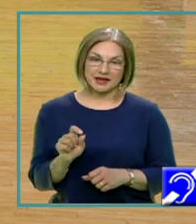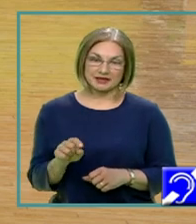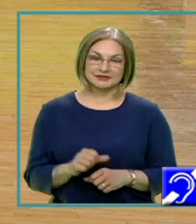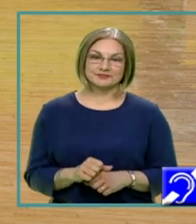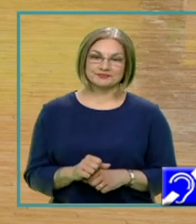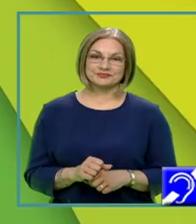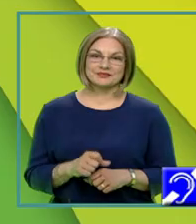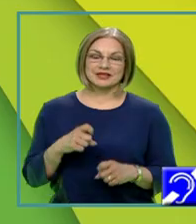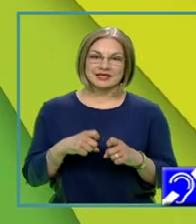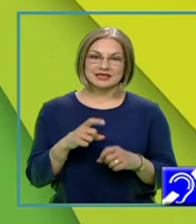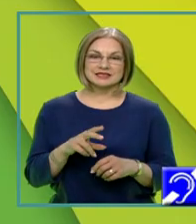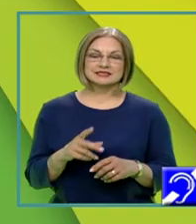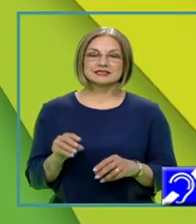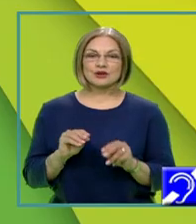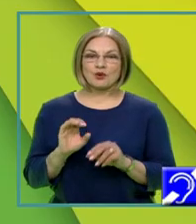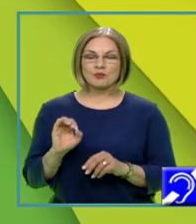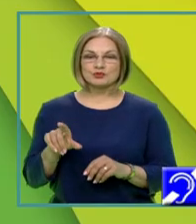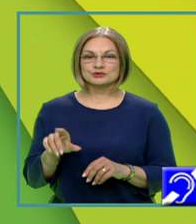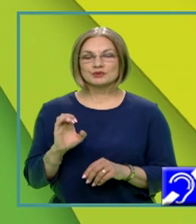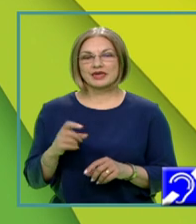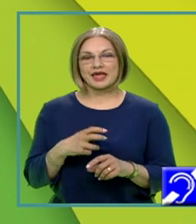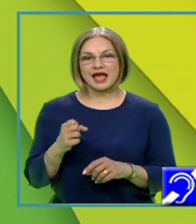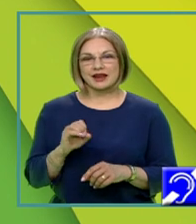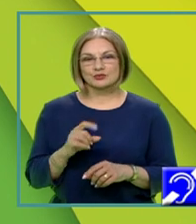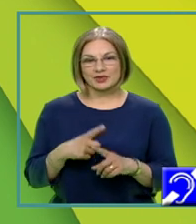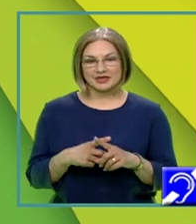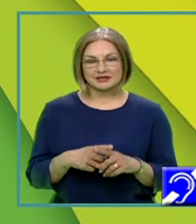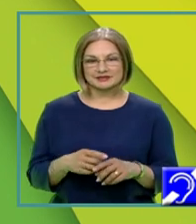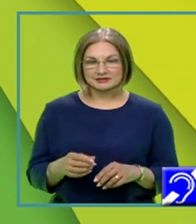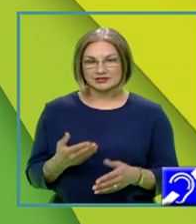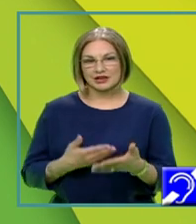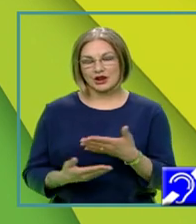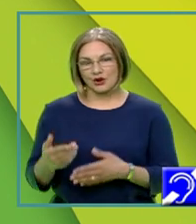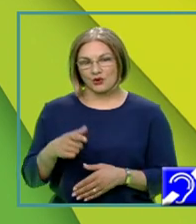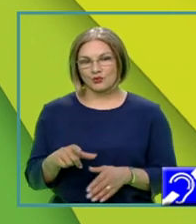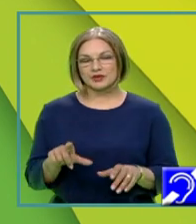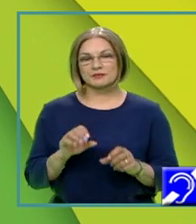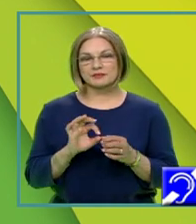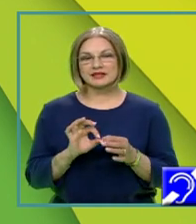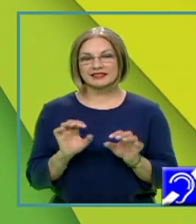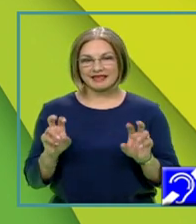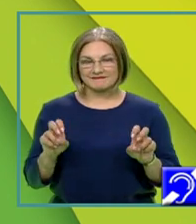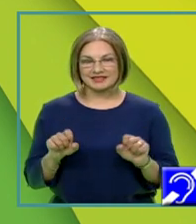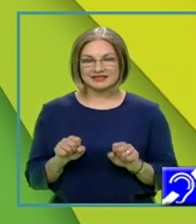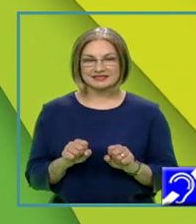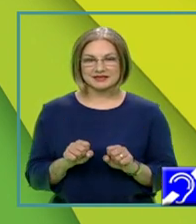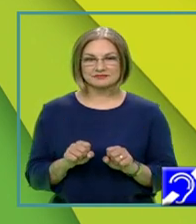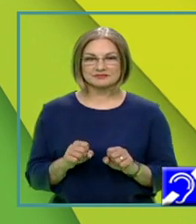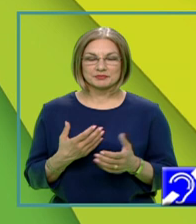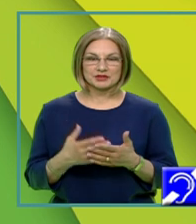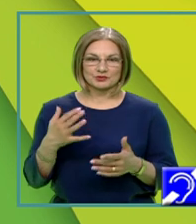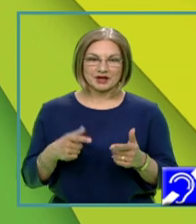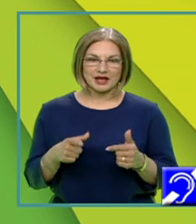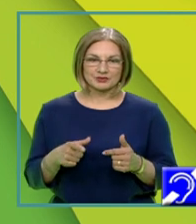compus cu x egal cu x și vom înlocui în definiția lege de compoziție y1a pentru a putea calcula